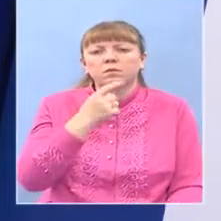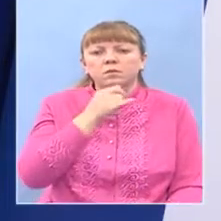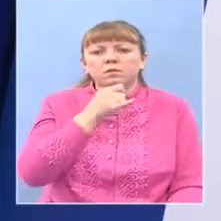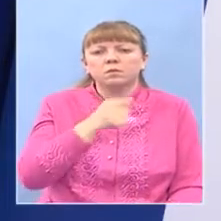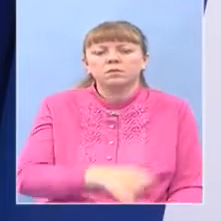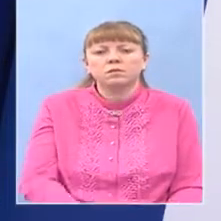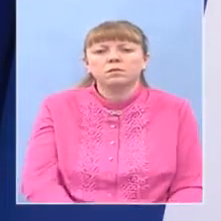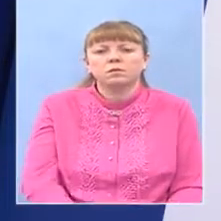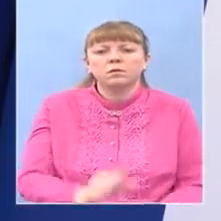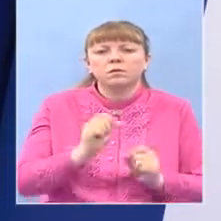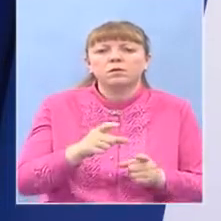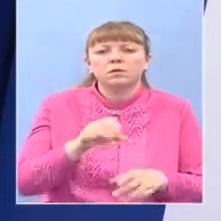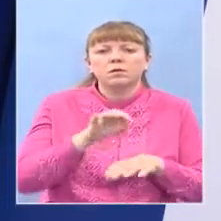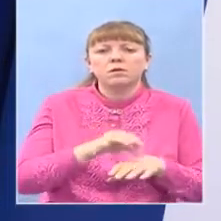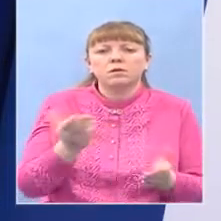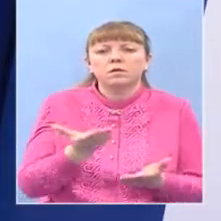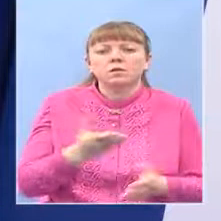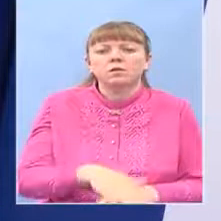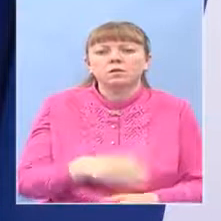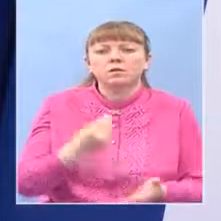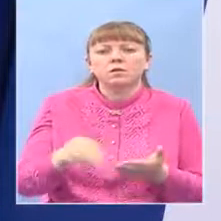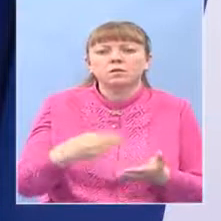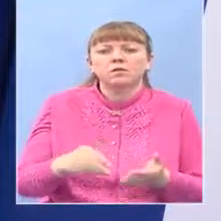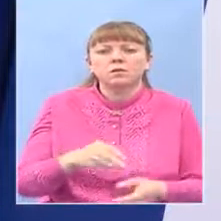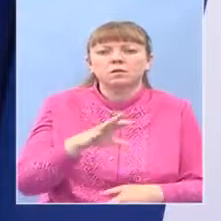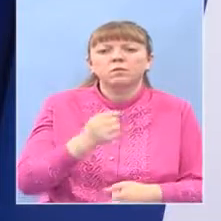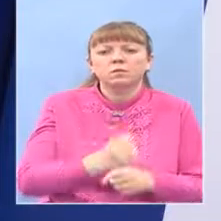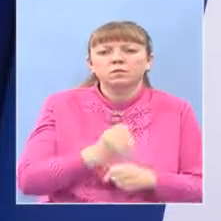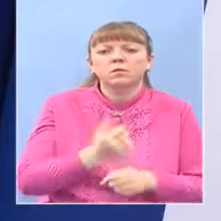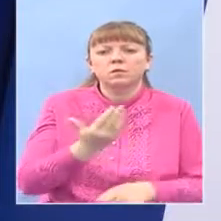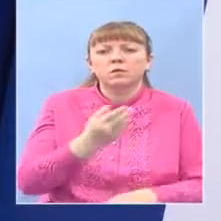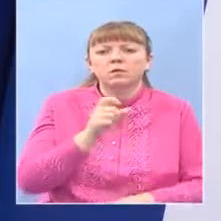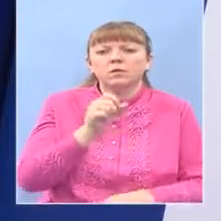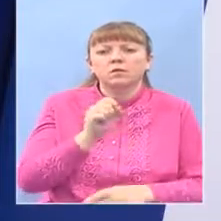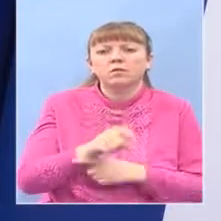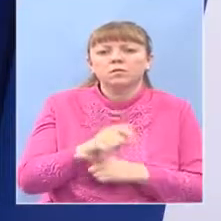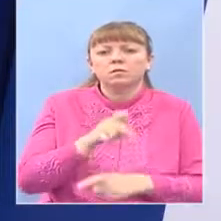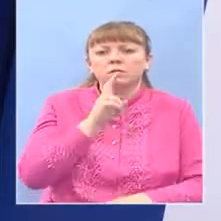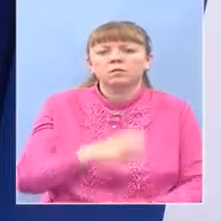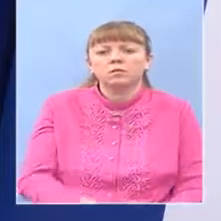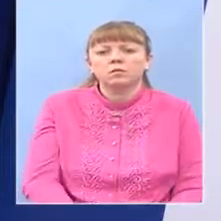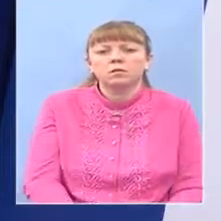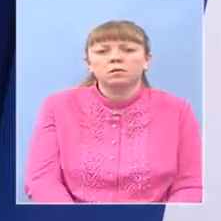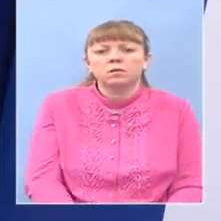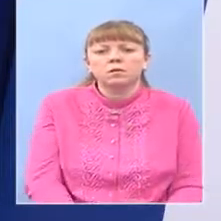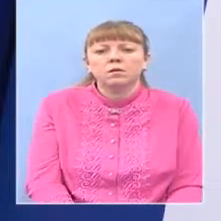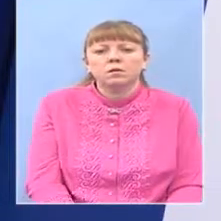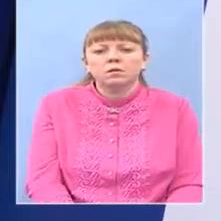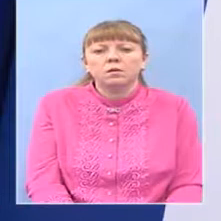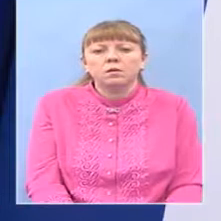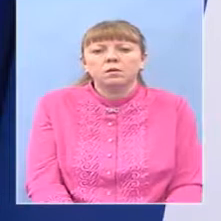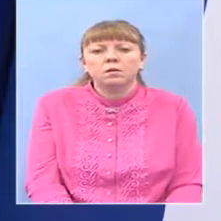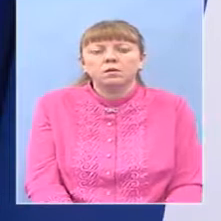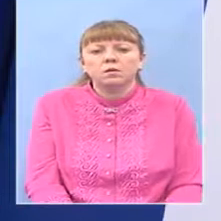сам проводить такую закупку, да, то, естественно, он реализует ее через госзаказ. Mm-hmm. Ну, хорошо, у нас